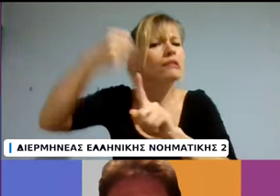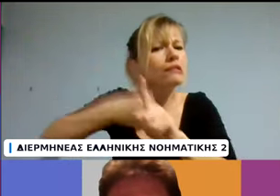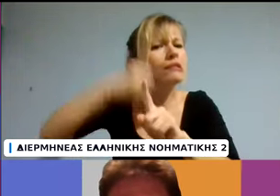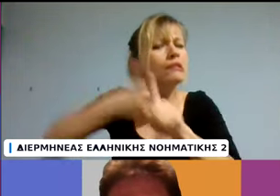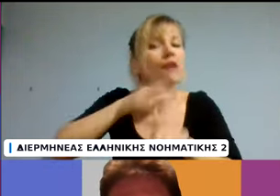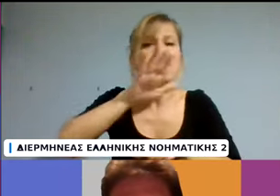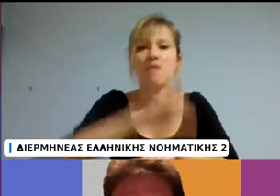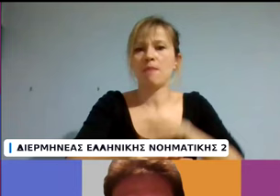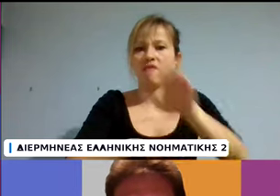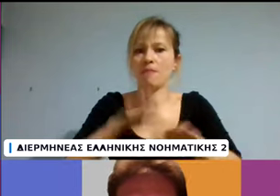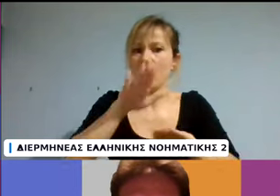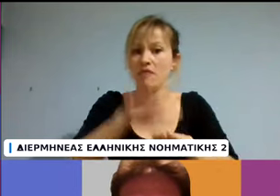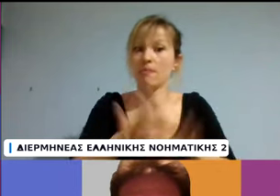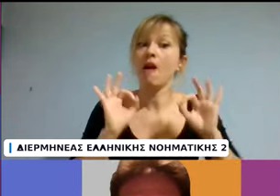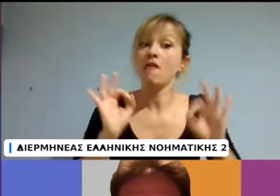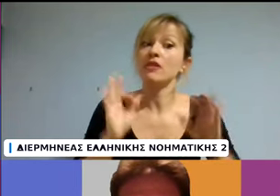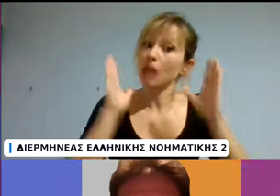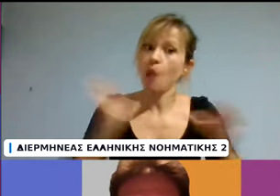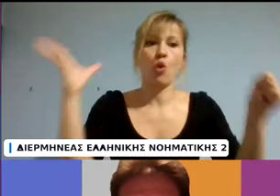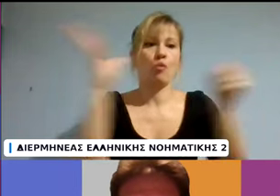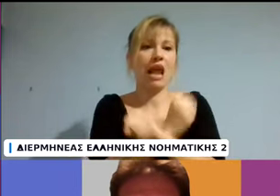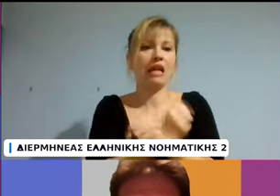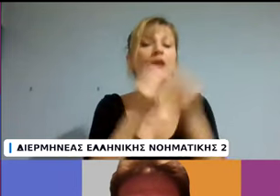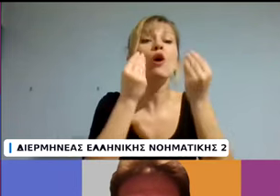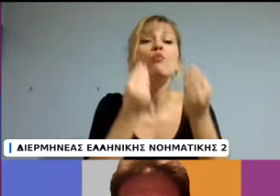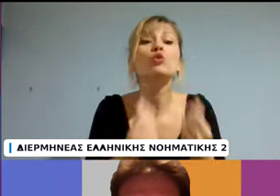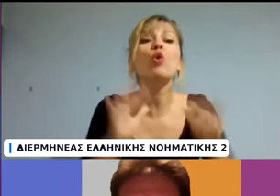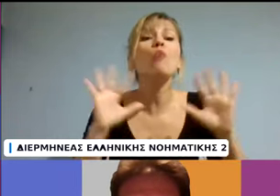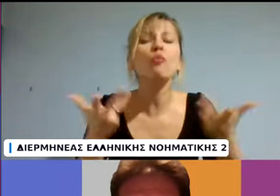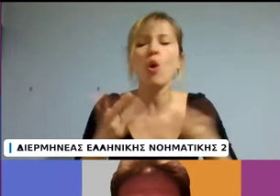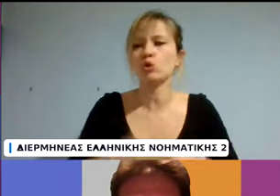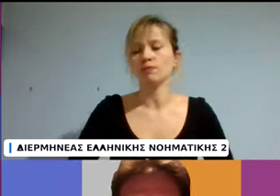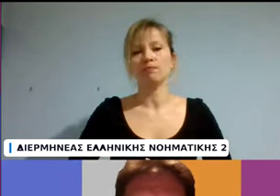να επιτευχθεί βεβαίως σε πρώτη φάση